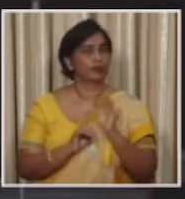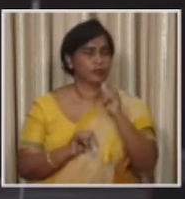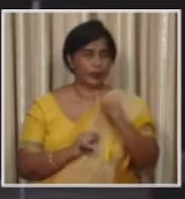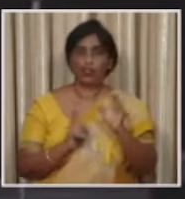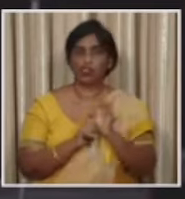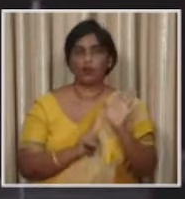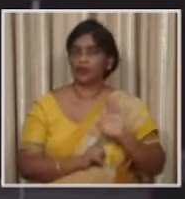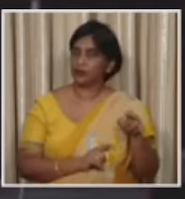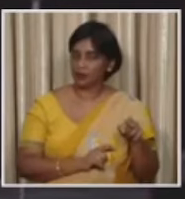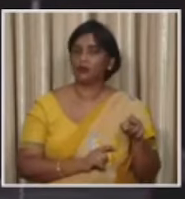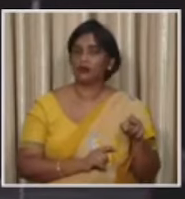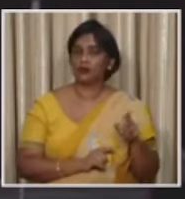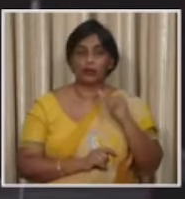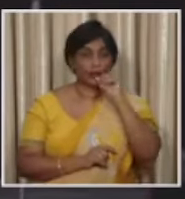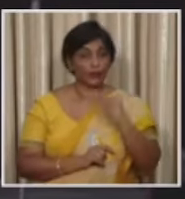පුළුවන්.